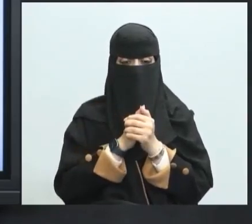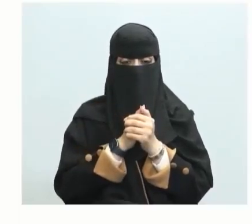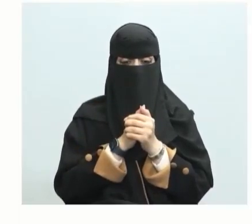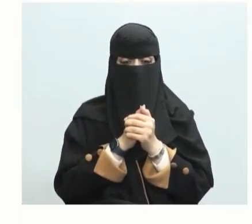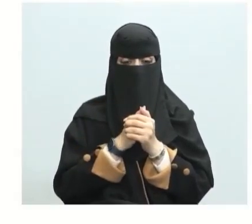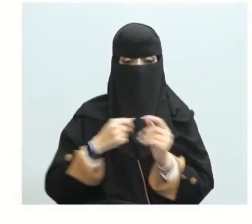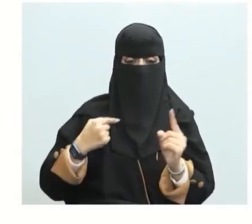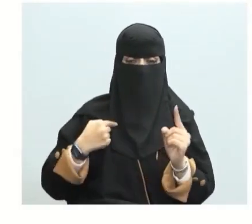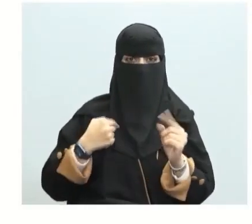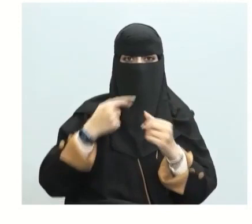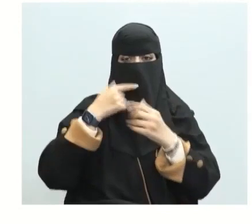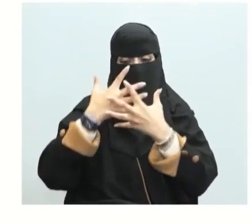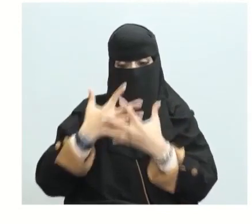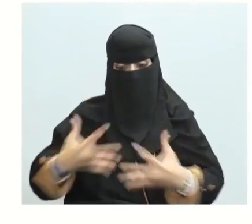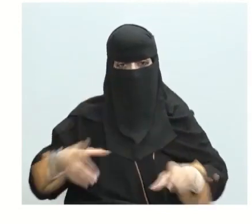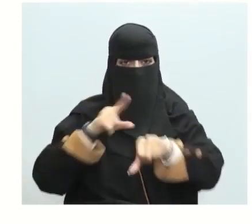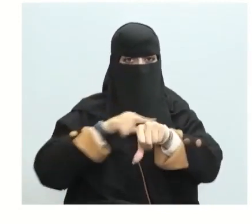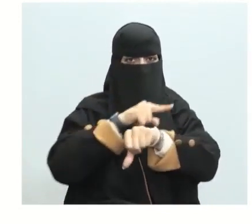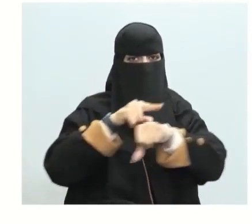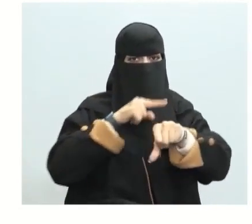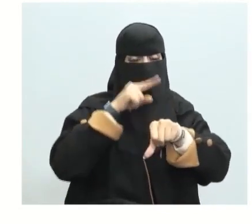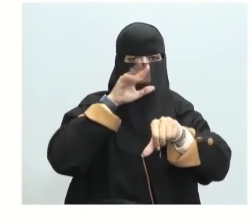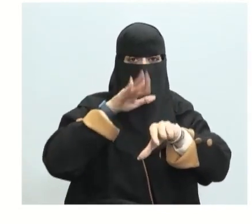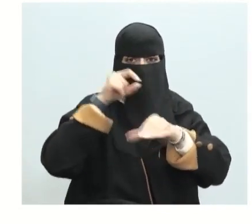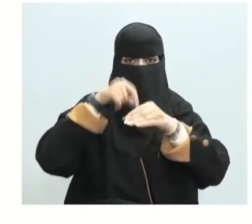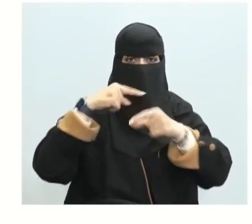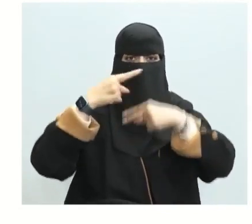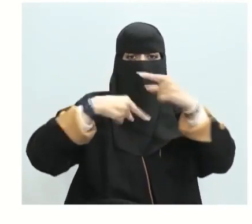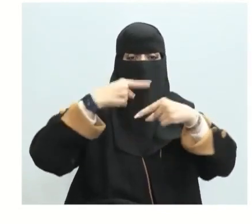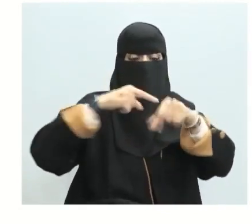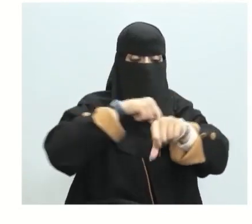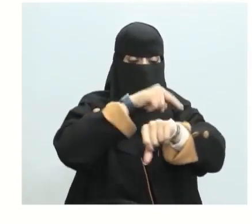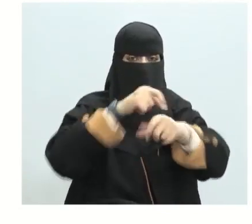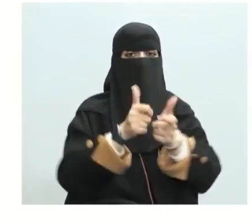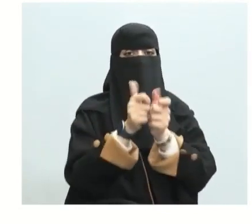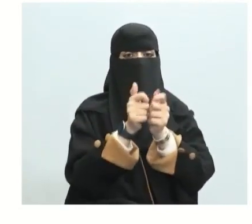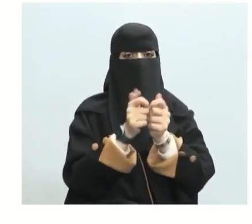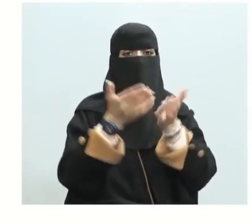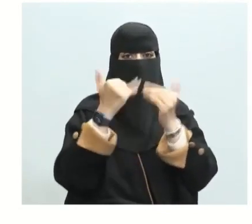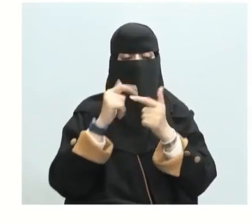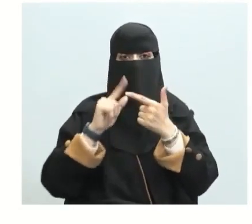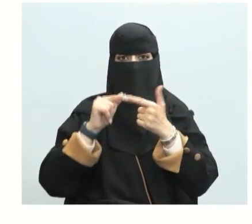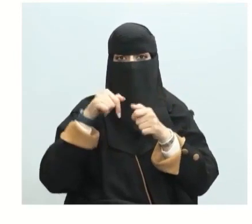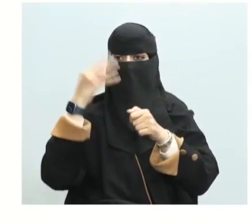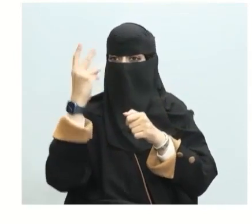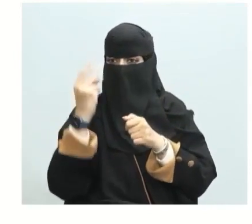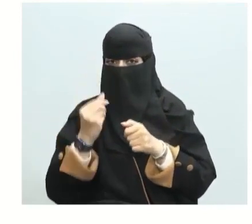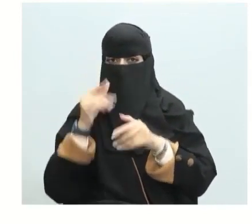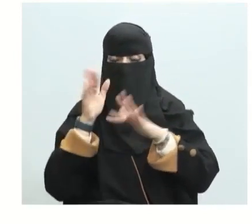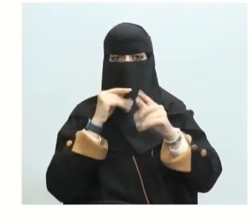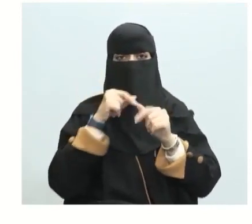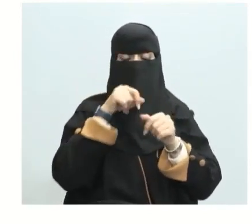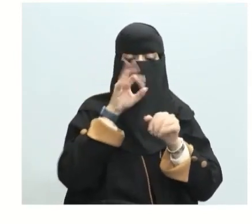مثلا مثلا هنا اهدار الوقت في ملاحقه هذهه الوسائل ثم ستذكر ايضا احصائيات كذلك